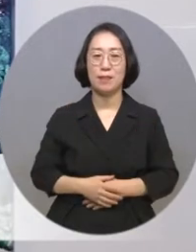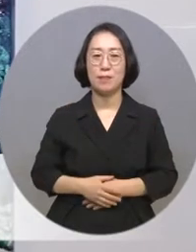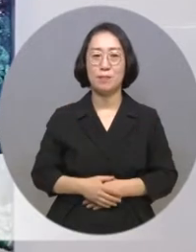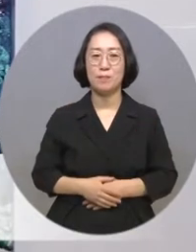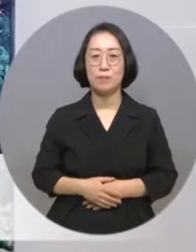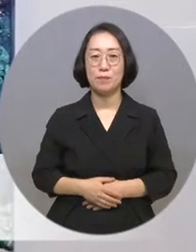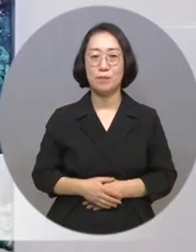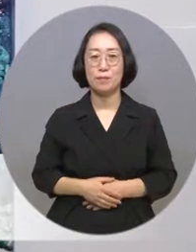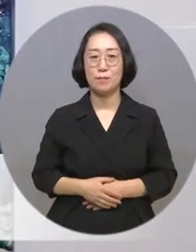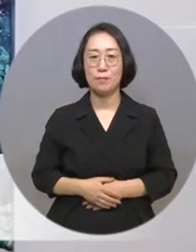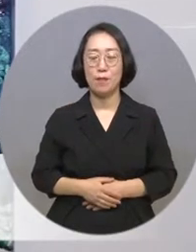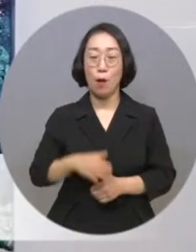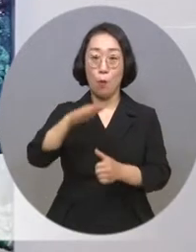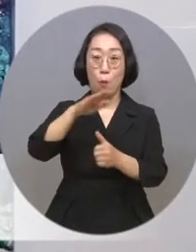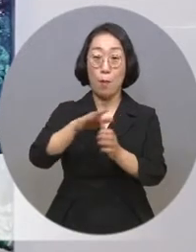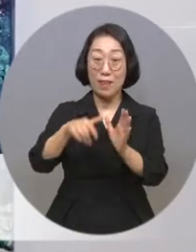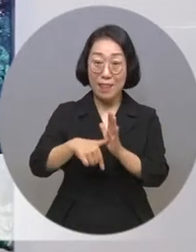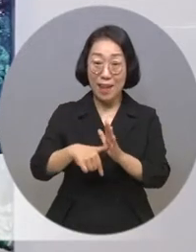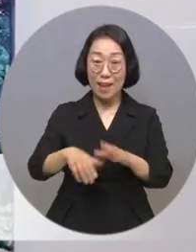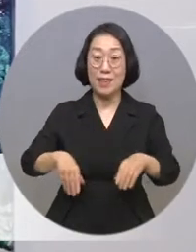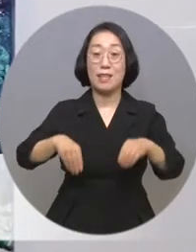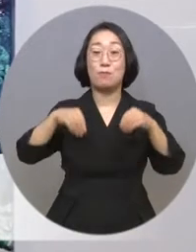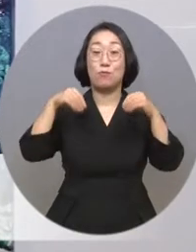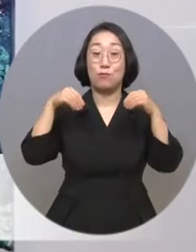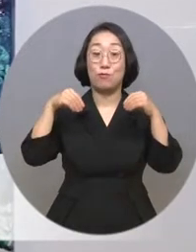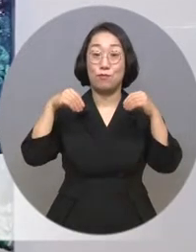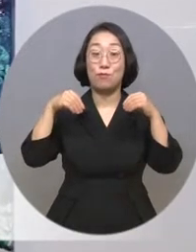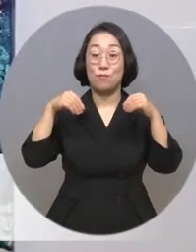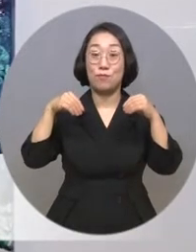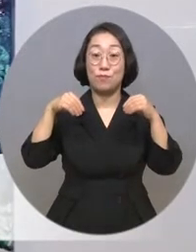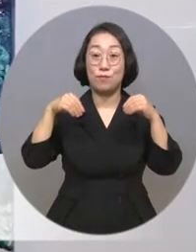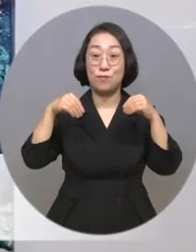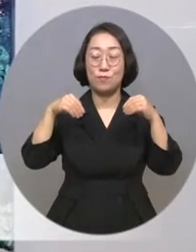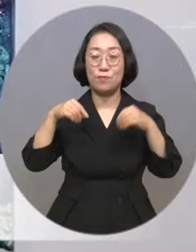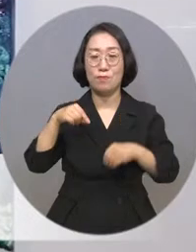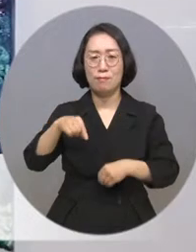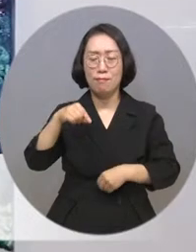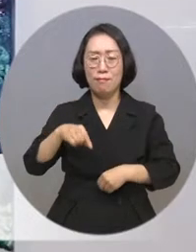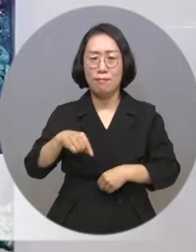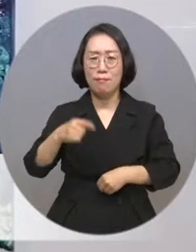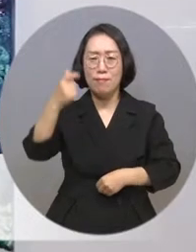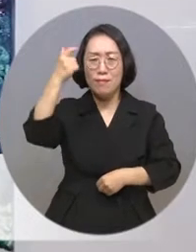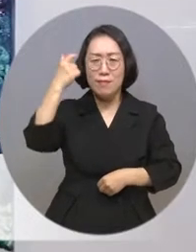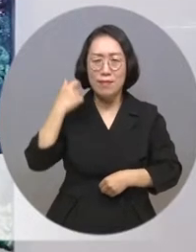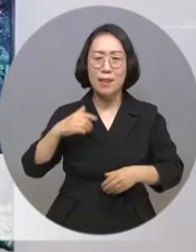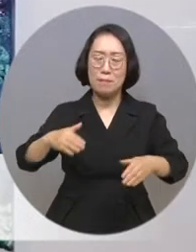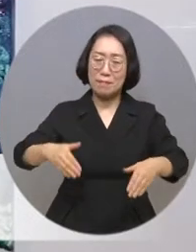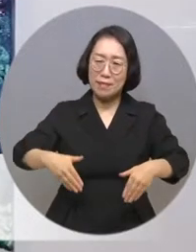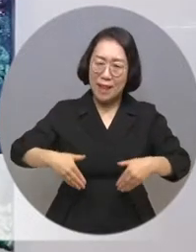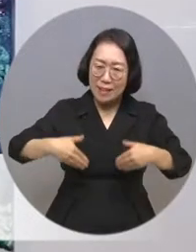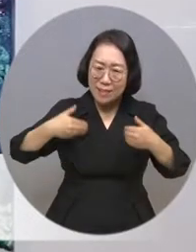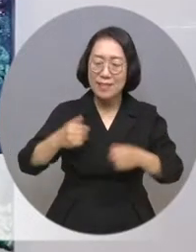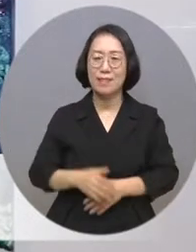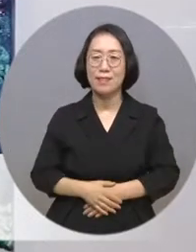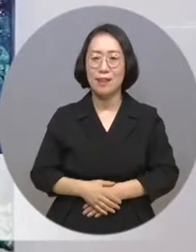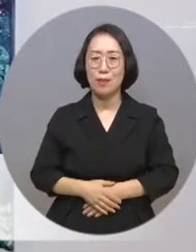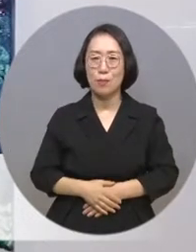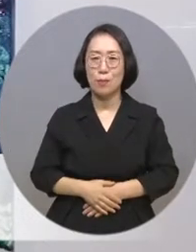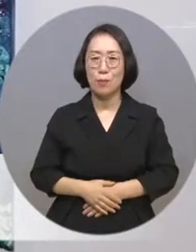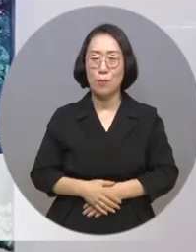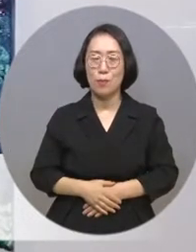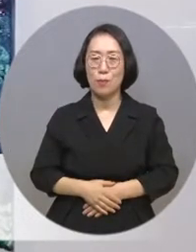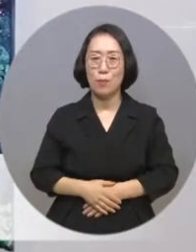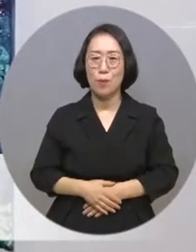듭니다. 우리 어렸을 때 보면 이불을 많이 만들어냈잖아요. 근데 그 이불이 너무나